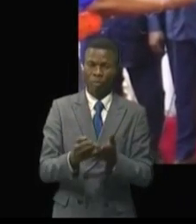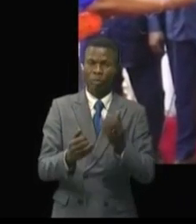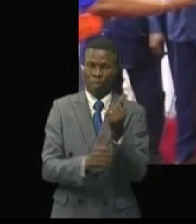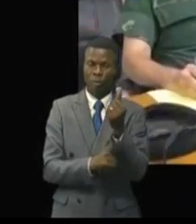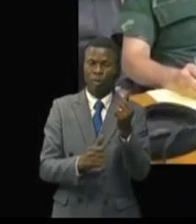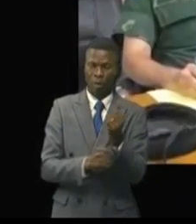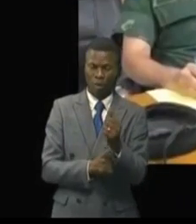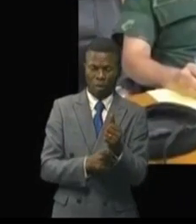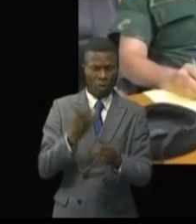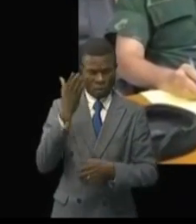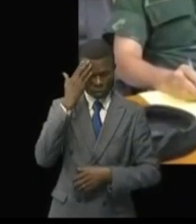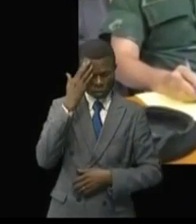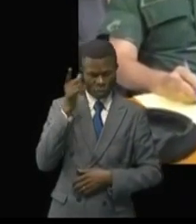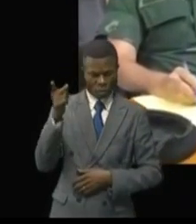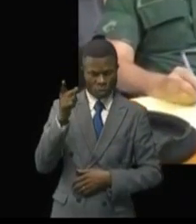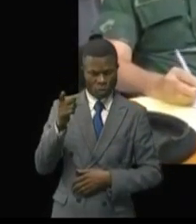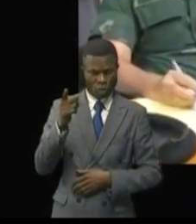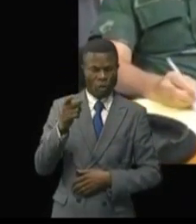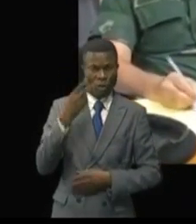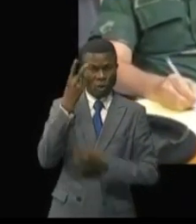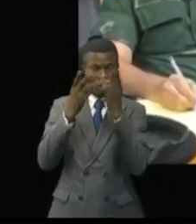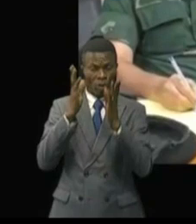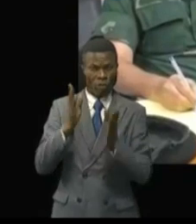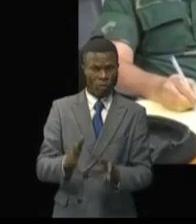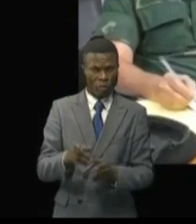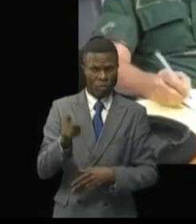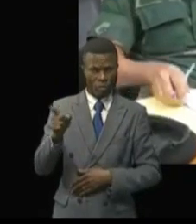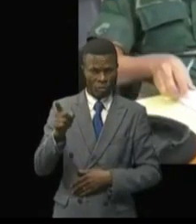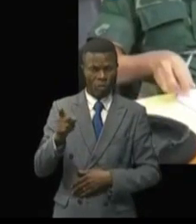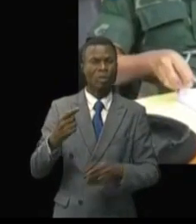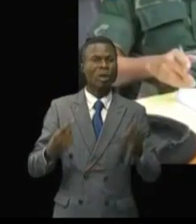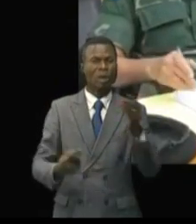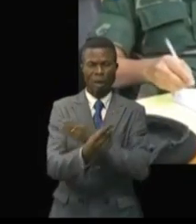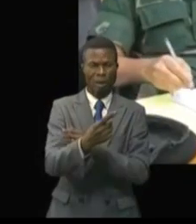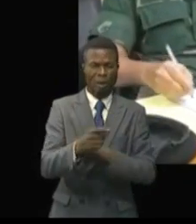ces infiltrés et ces inciviques.